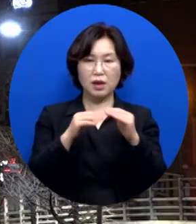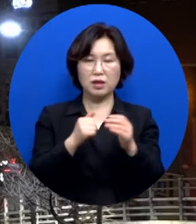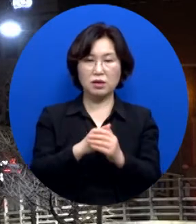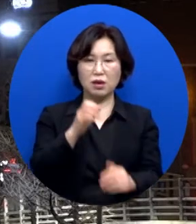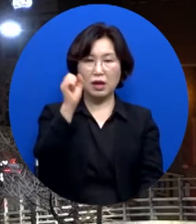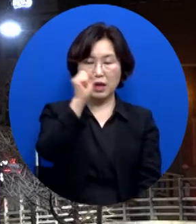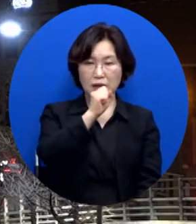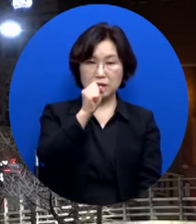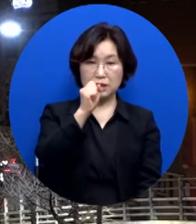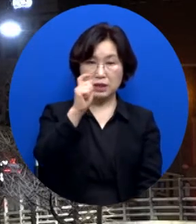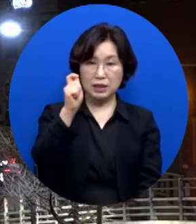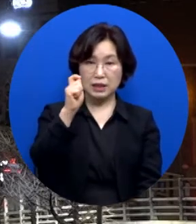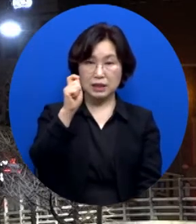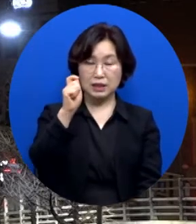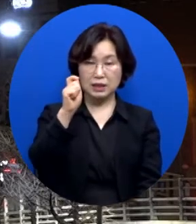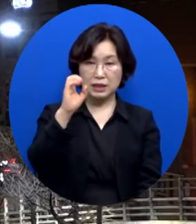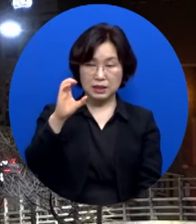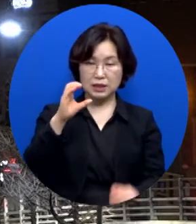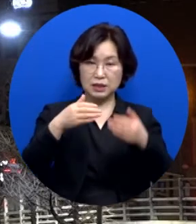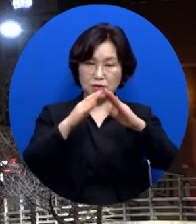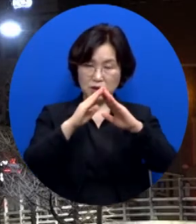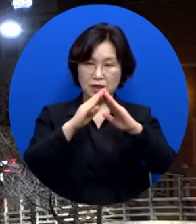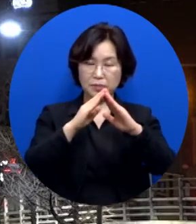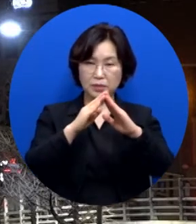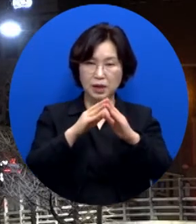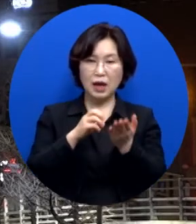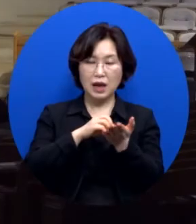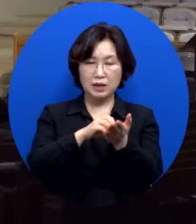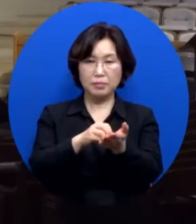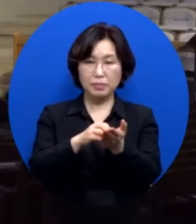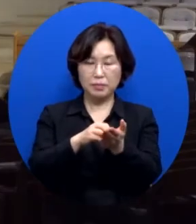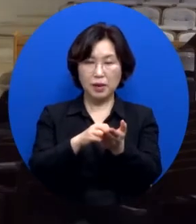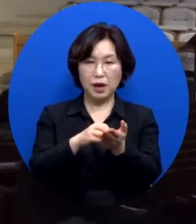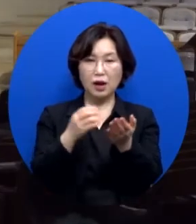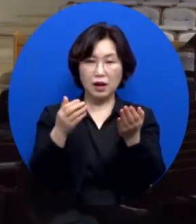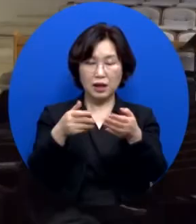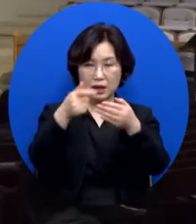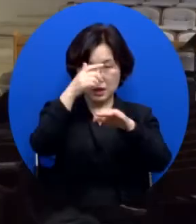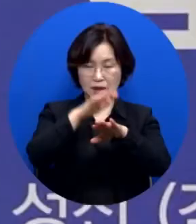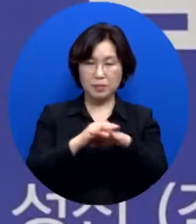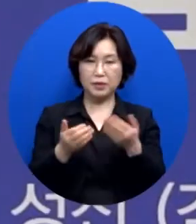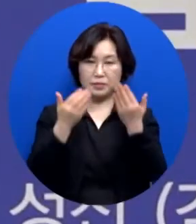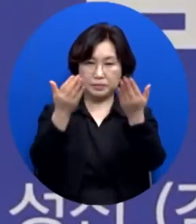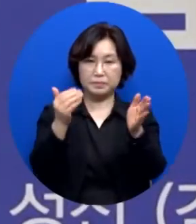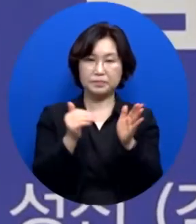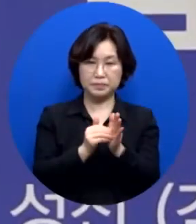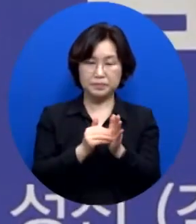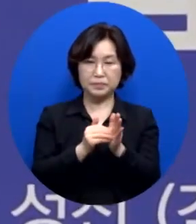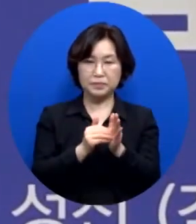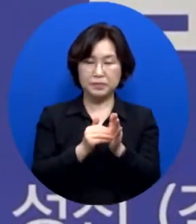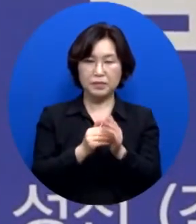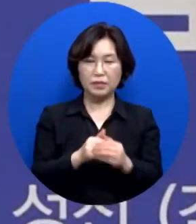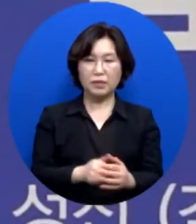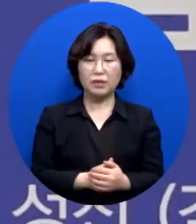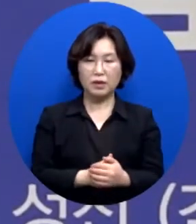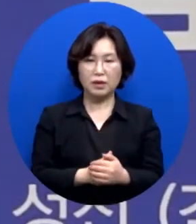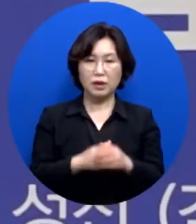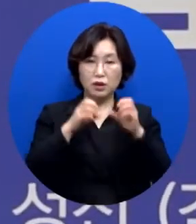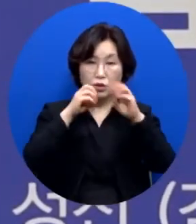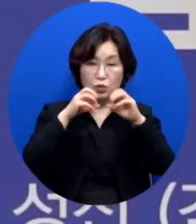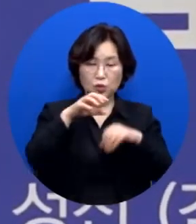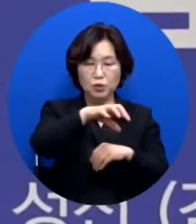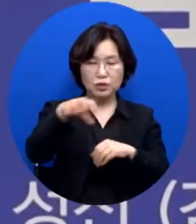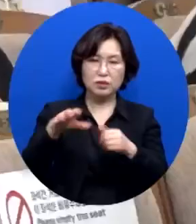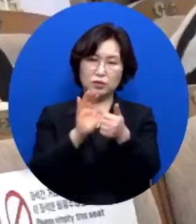satc 의 설립과 제 1회 입학 예배를 드렸습니다 김형민 목사 는 국내외 어려운 교회와 선교 지역을